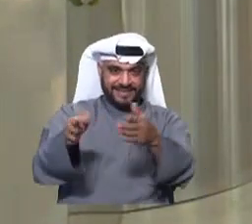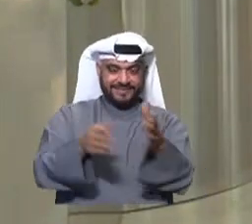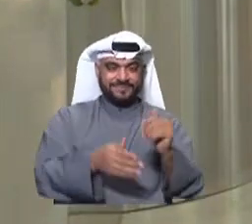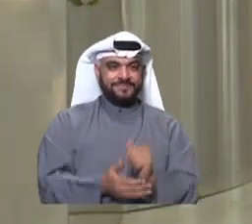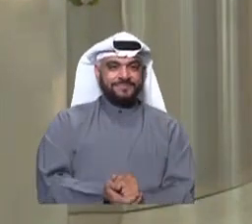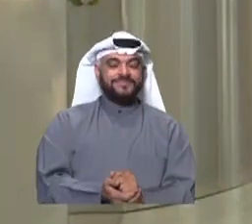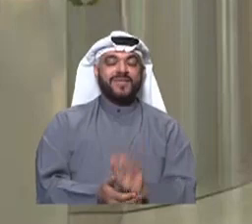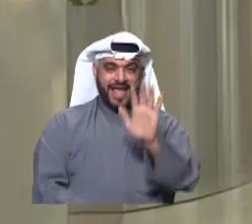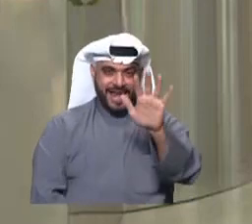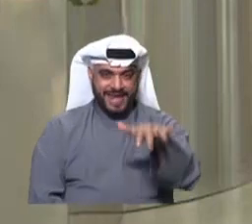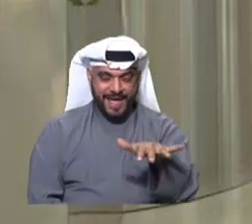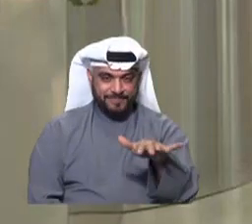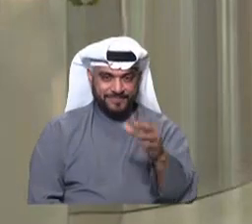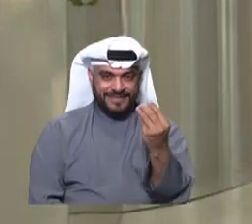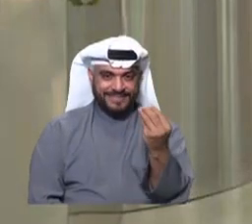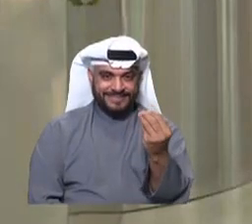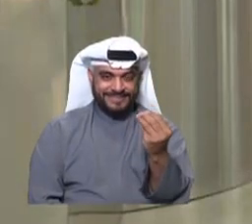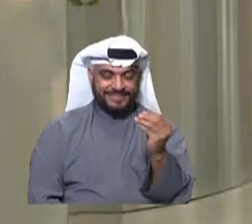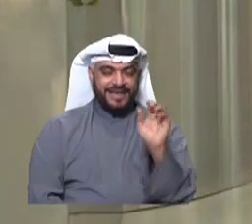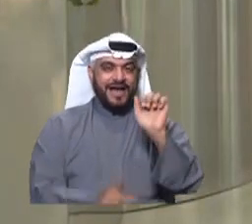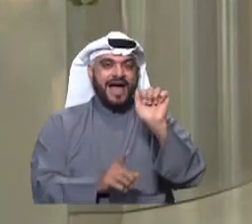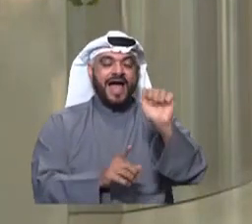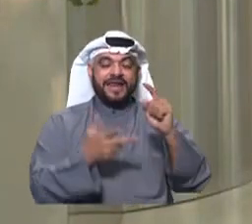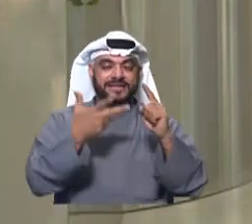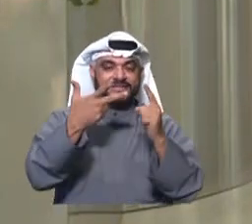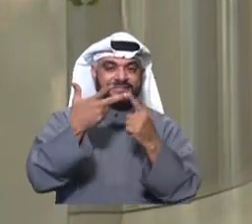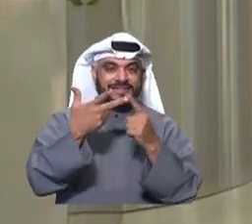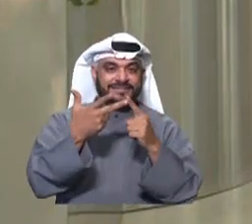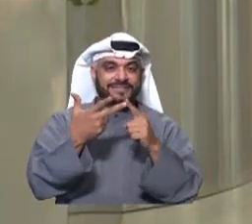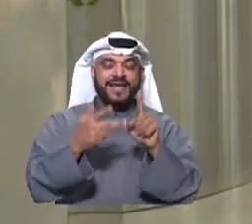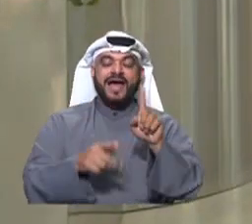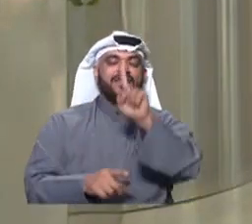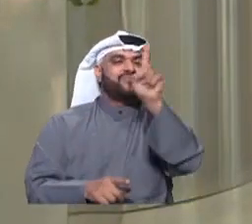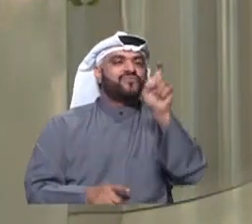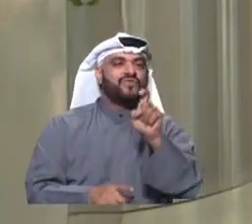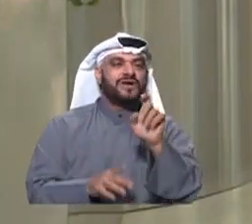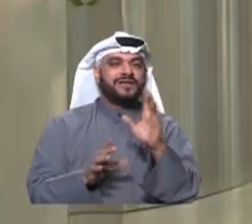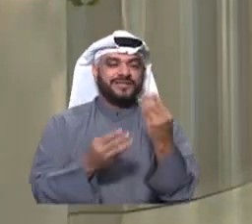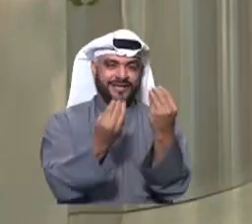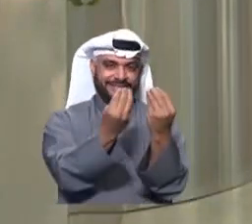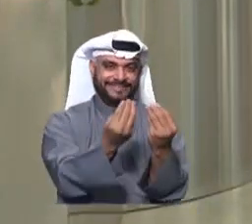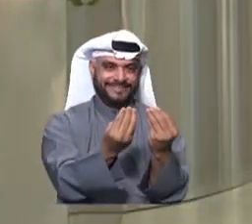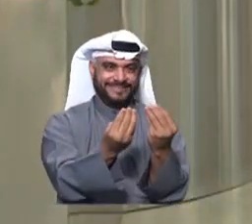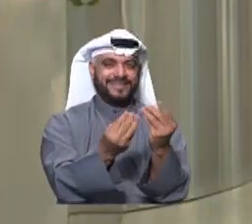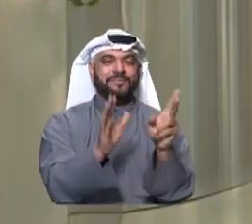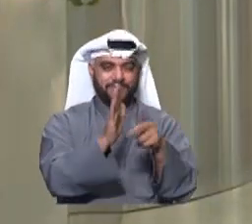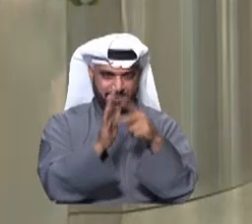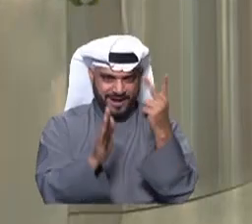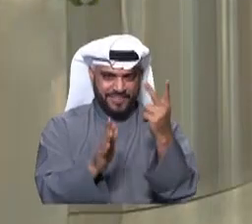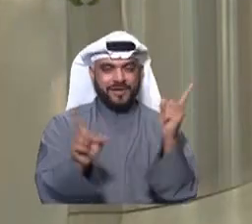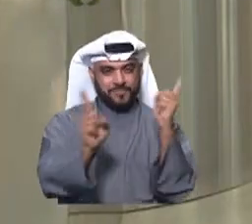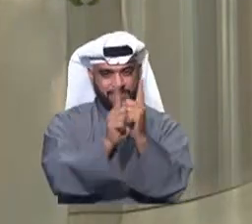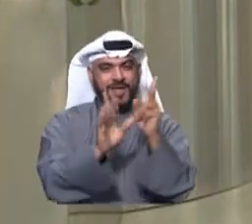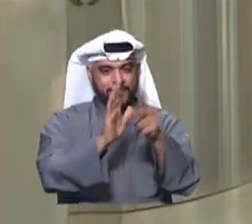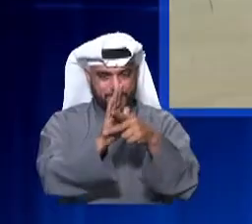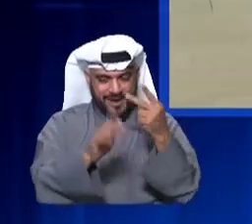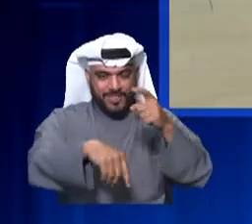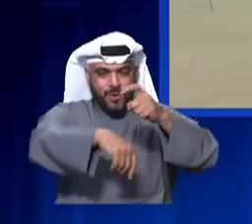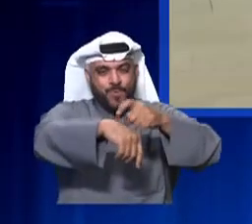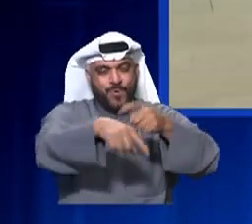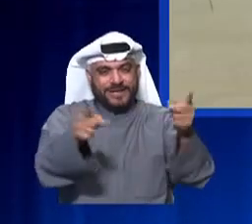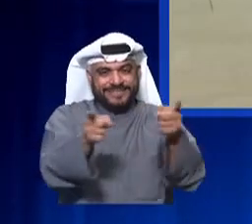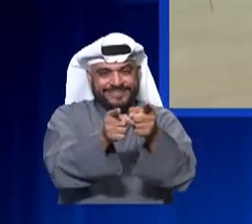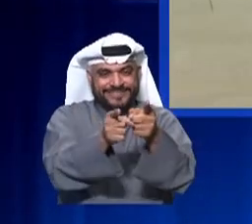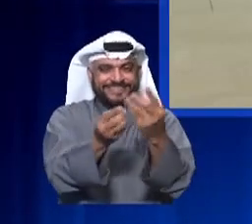نعم تصل الجلسة الخاصة للبند الثالث والحديث عن لعل نلتقي بك رائد مرة أخرى بإذن